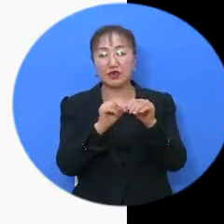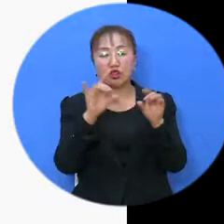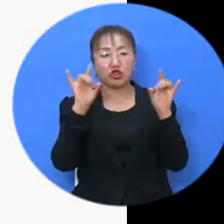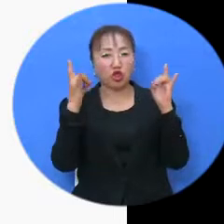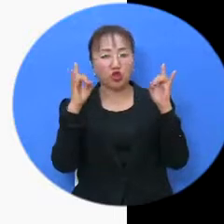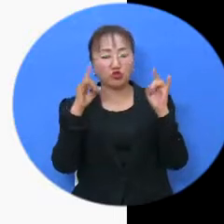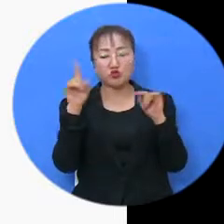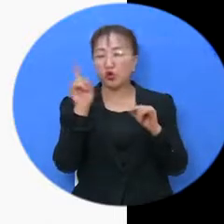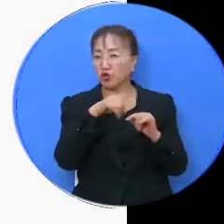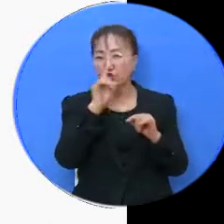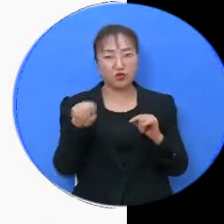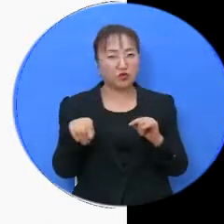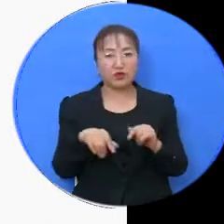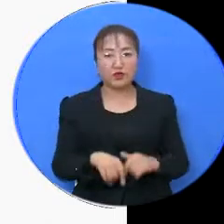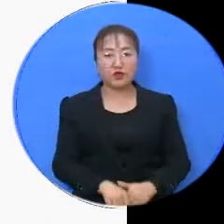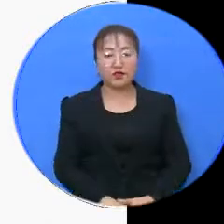тоглож болохгүй шүү.